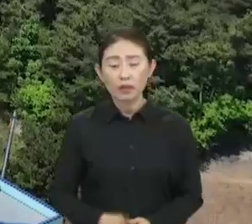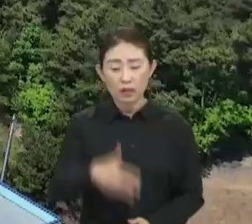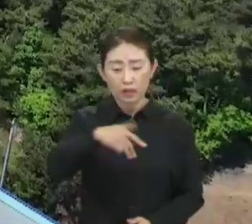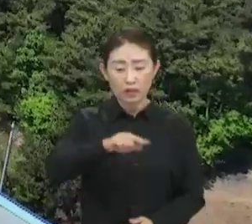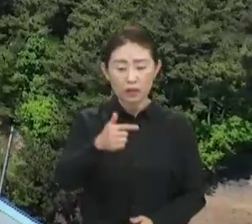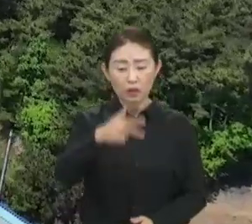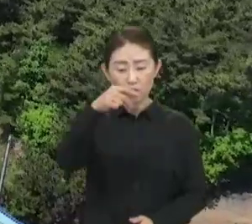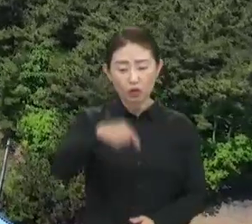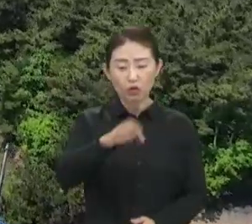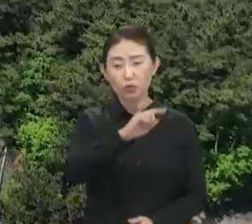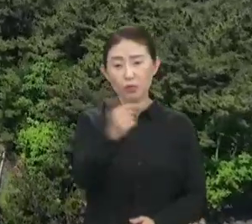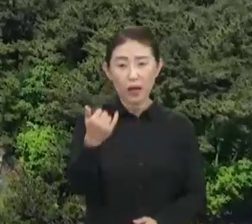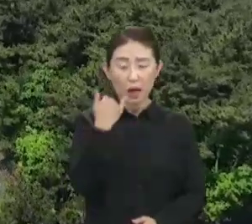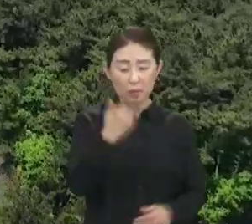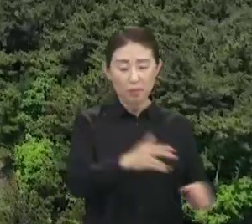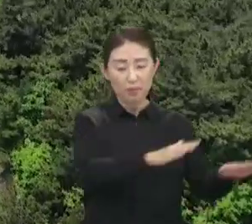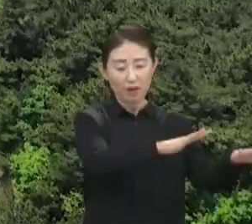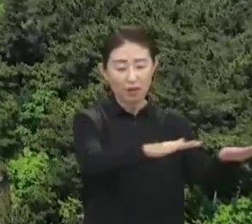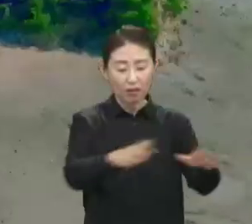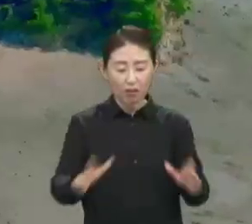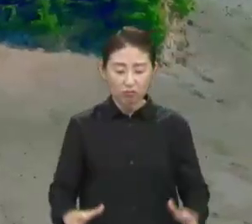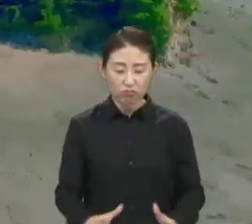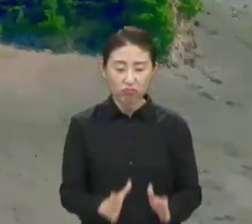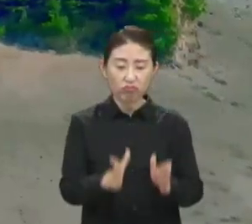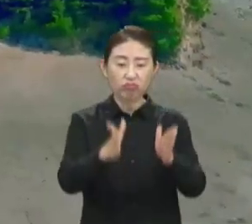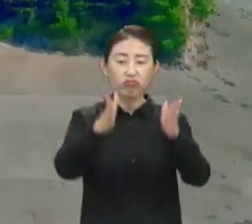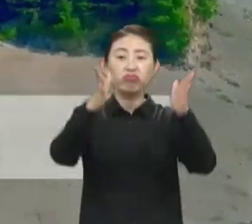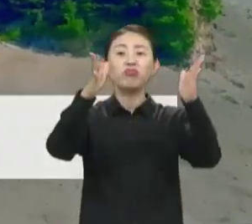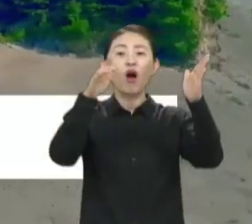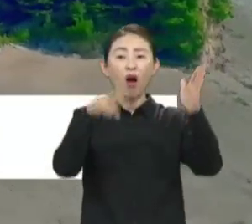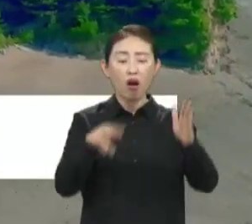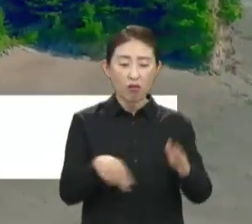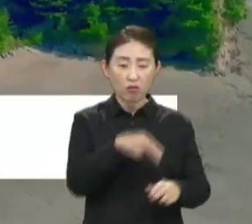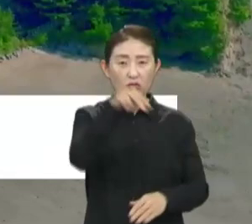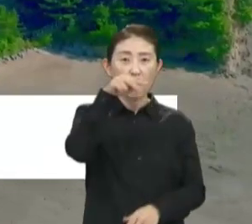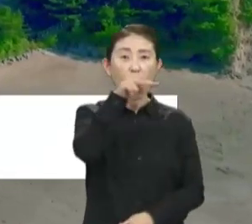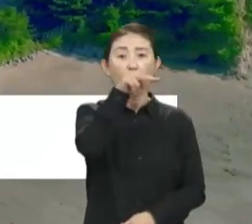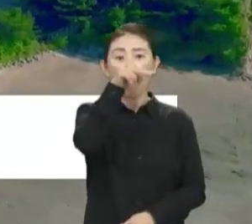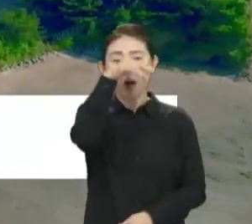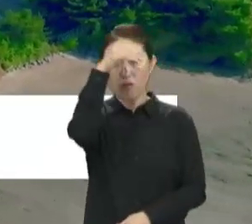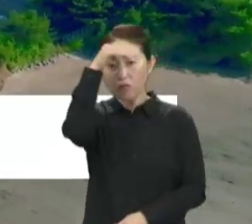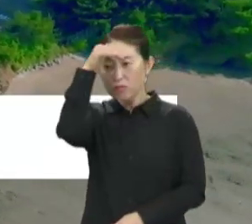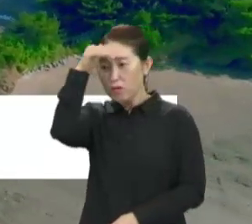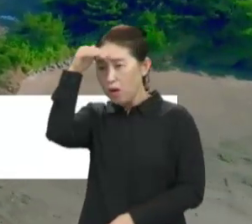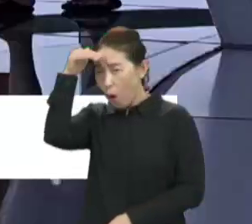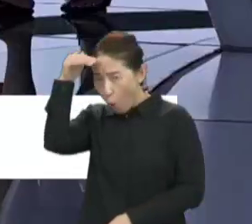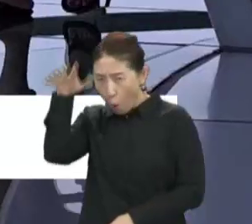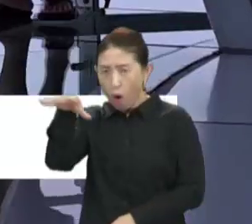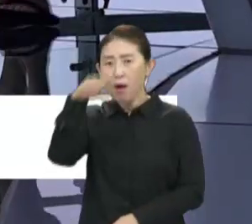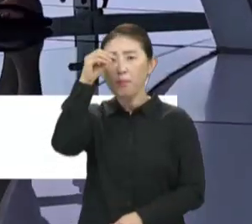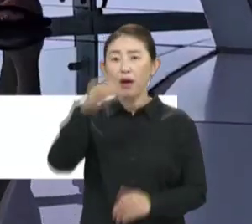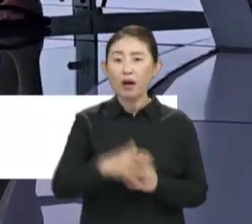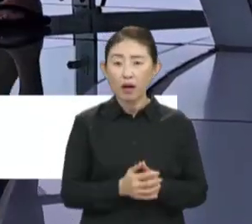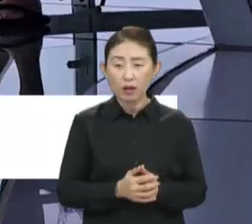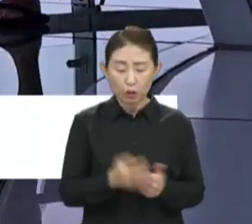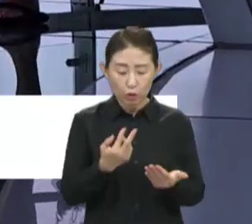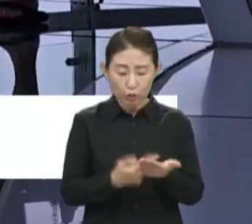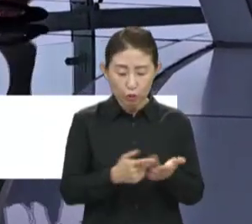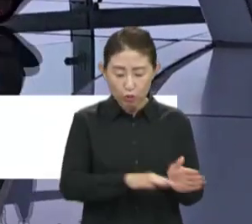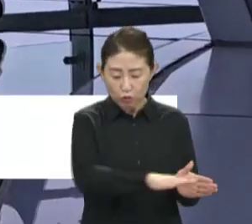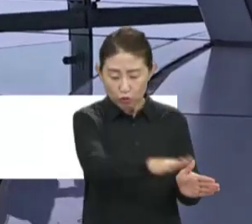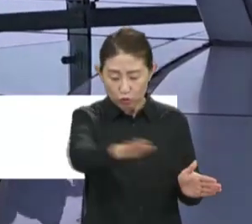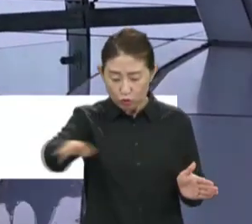천수만 앞바다를 바라보며 우뚝 솟은 전망대. 천수만 해안의 절경과 서해 갯벌이 한눈에 들어옵니다. 바닥이 통유리로